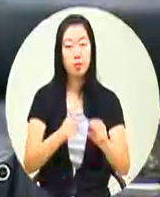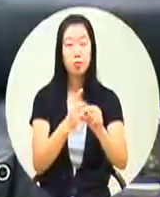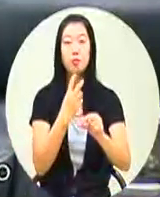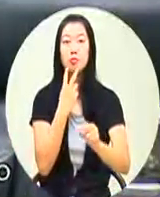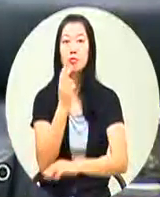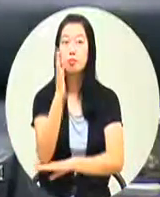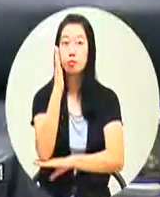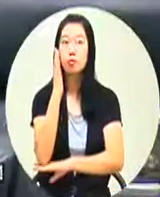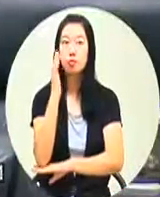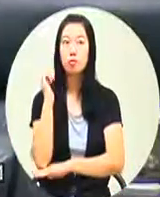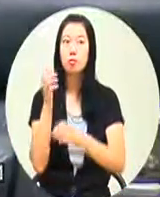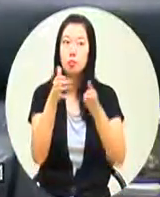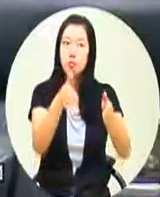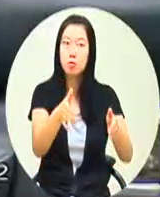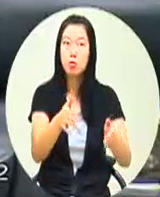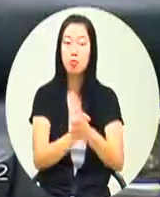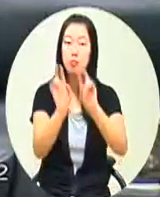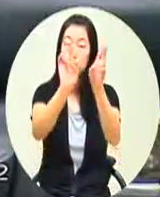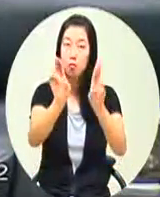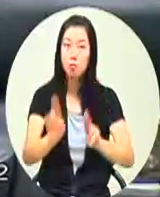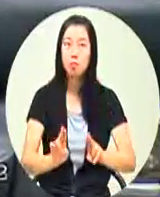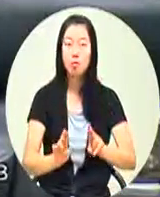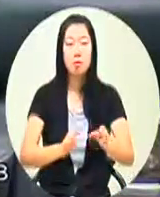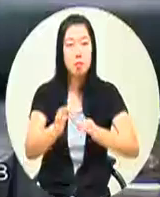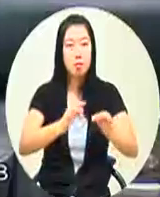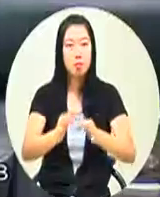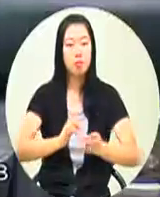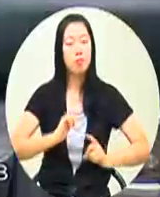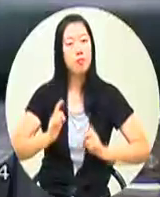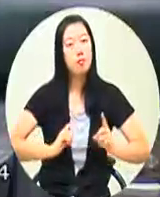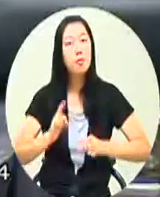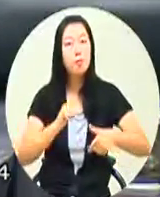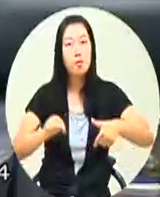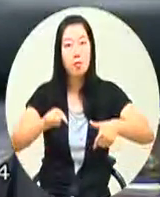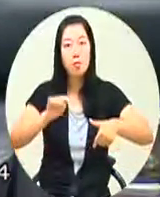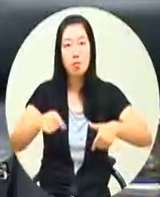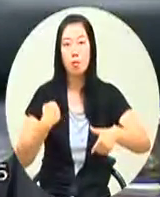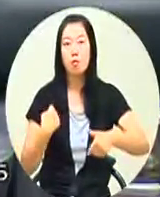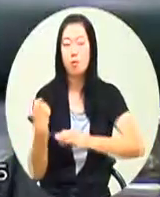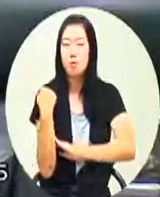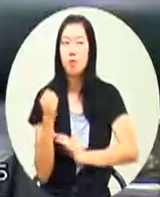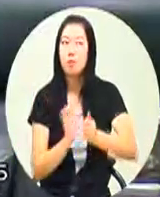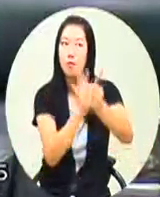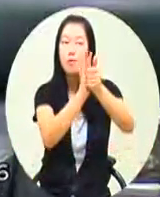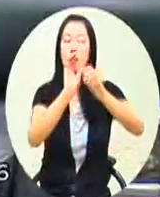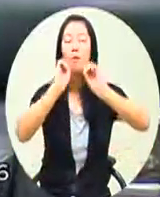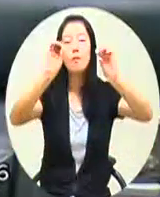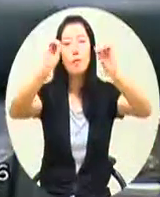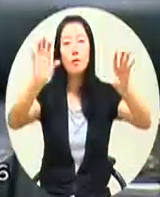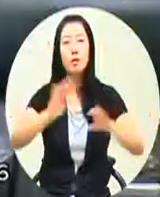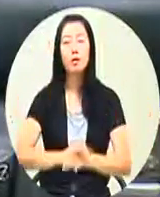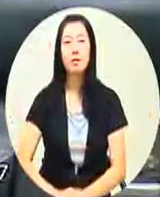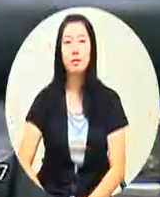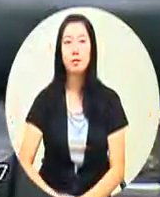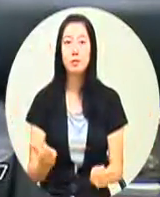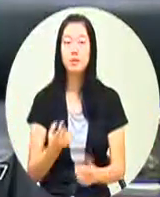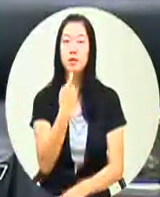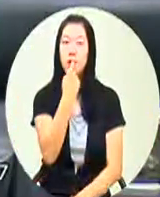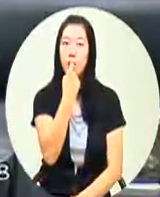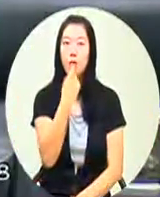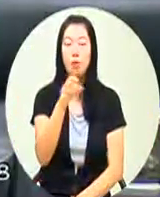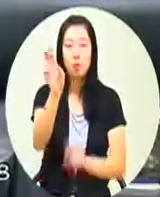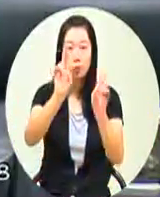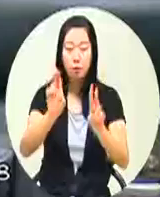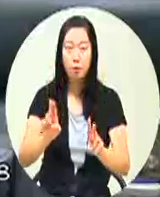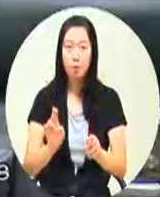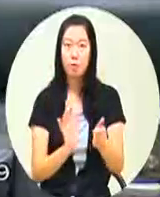这个电业的自由化开始在重要的力推，那尤其在绿电的部分要先行，也就是说要